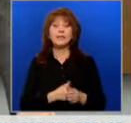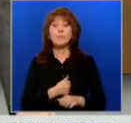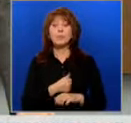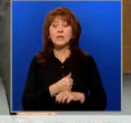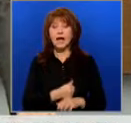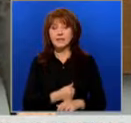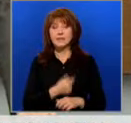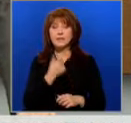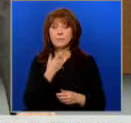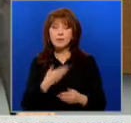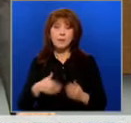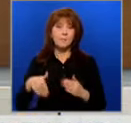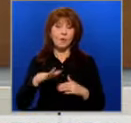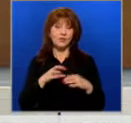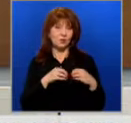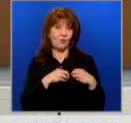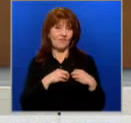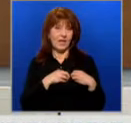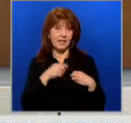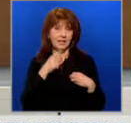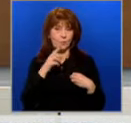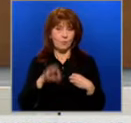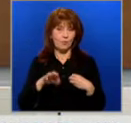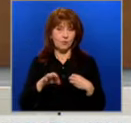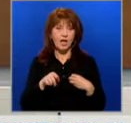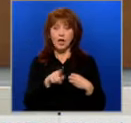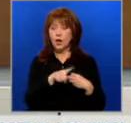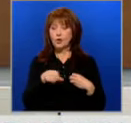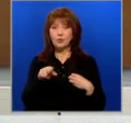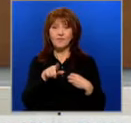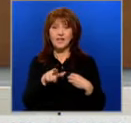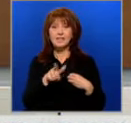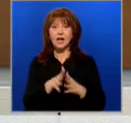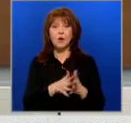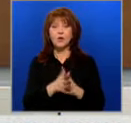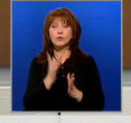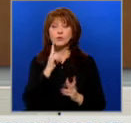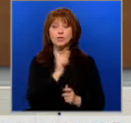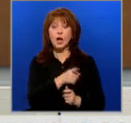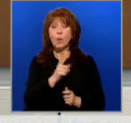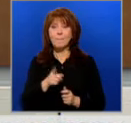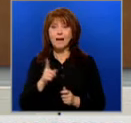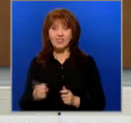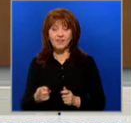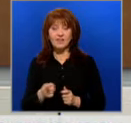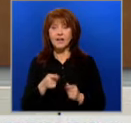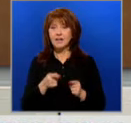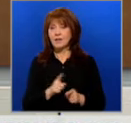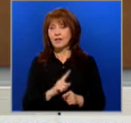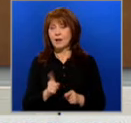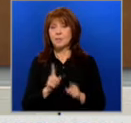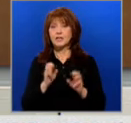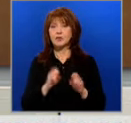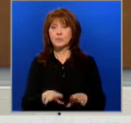са изготвили параметрите на поръчката. Защото това са хората, които ще ги командват и техните подчинени ще бъдат на тях. Те няма да